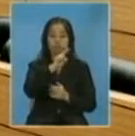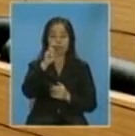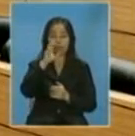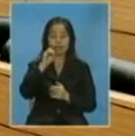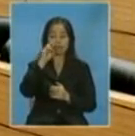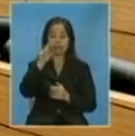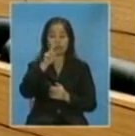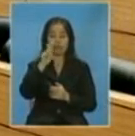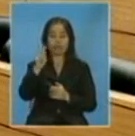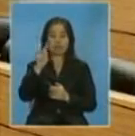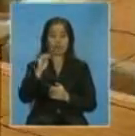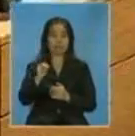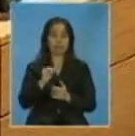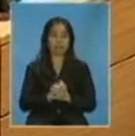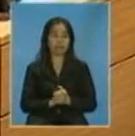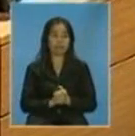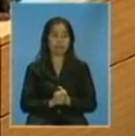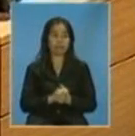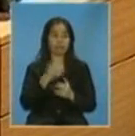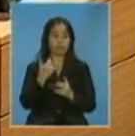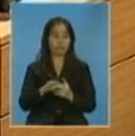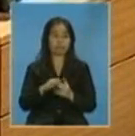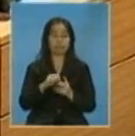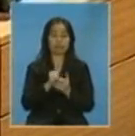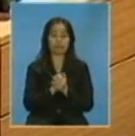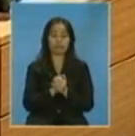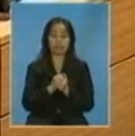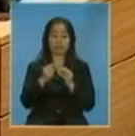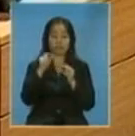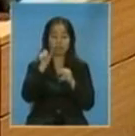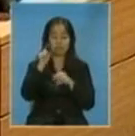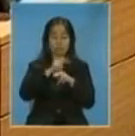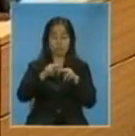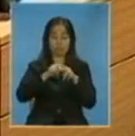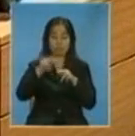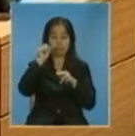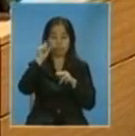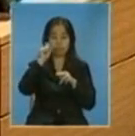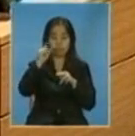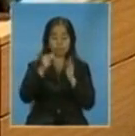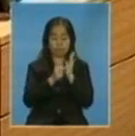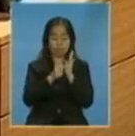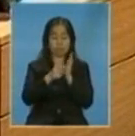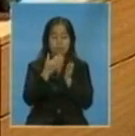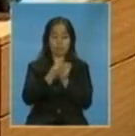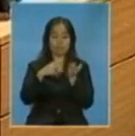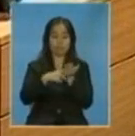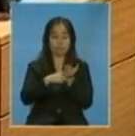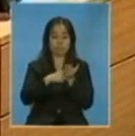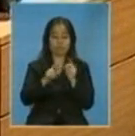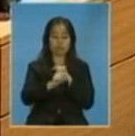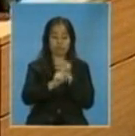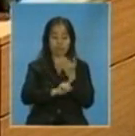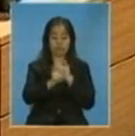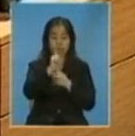252กิโลเขาบอกครับว่ารถไฟความเร็วสูงเฉลี่ยค่าโดยสารกิโลเมตรละประมาณ